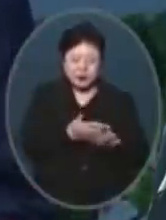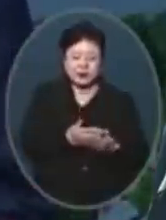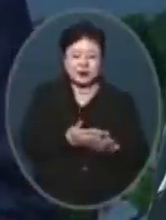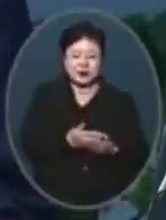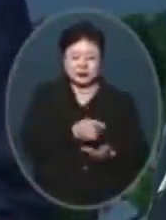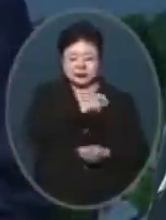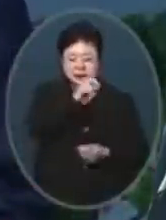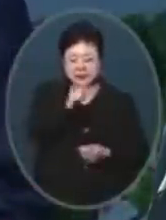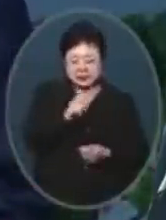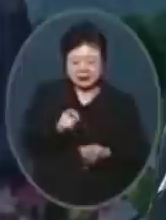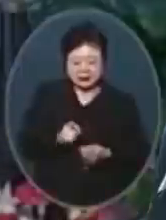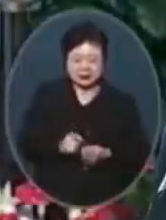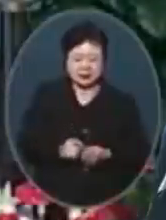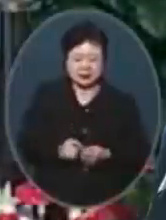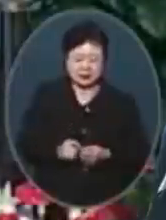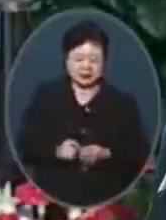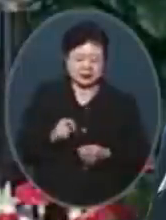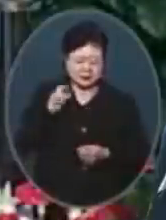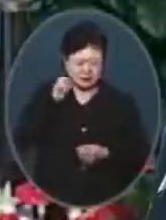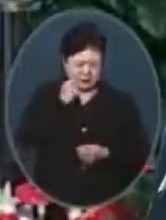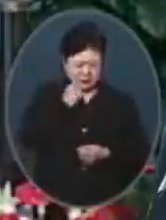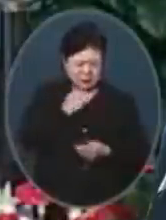필설로 설명할 수 없지